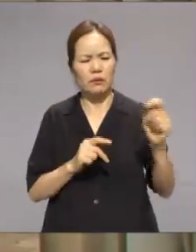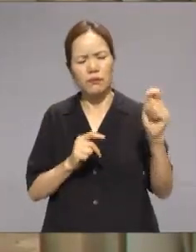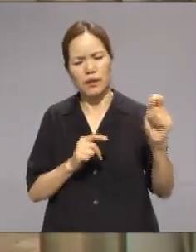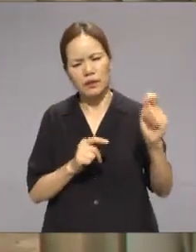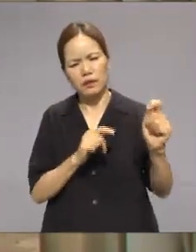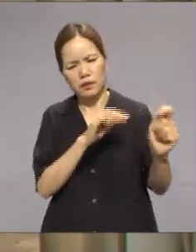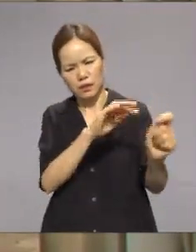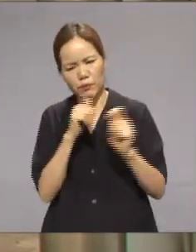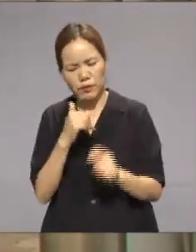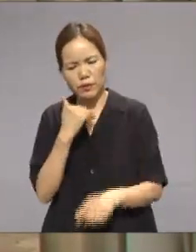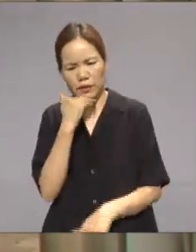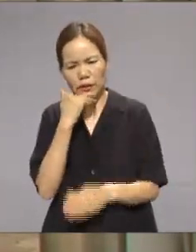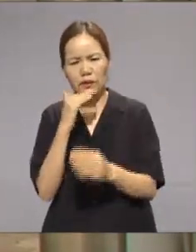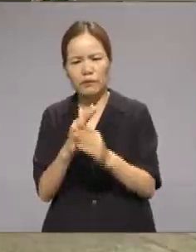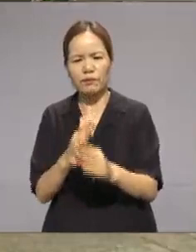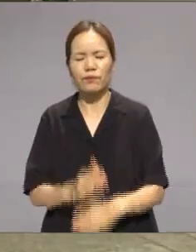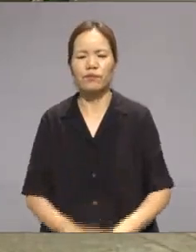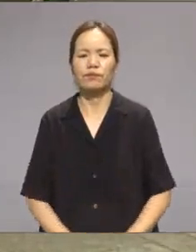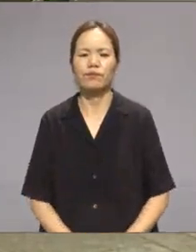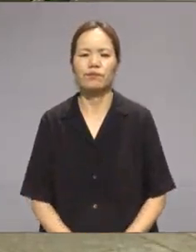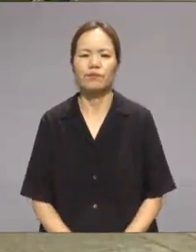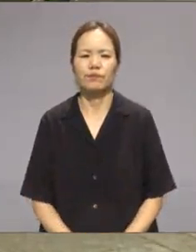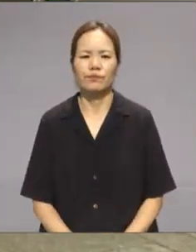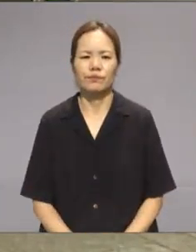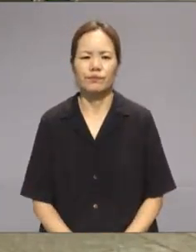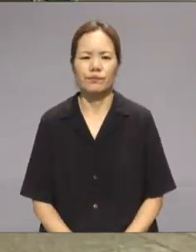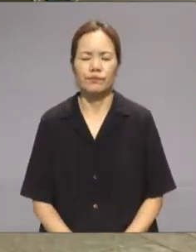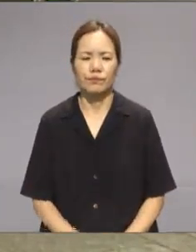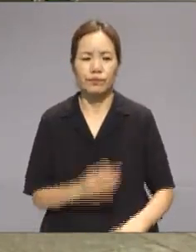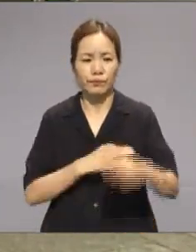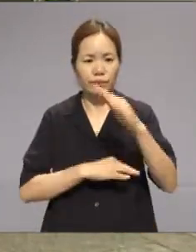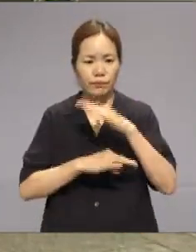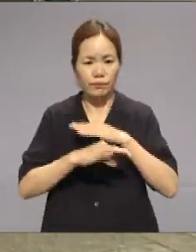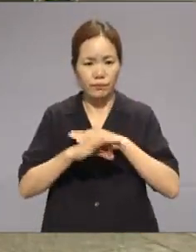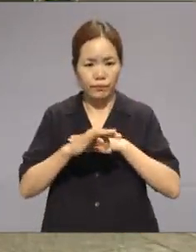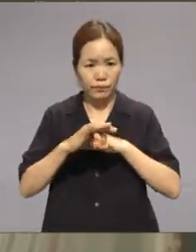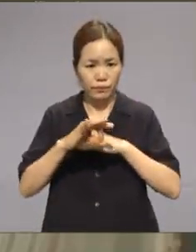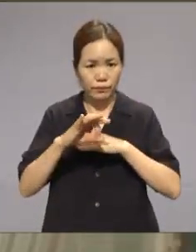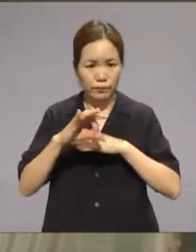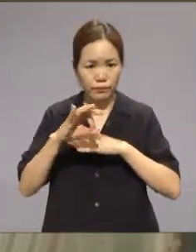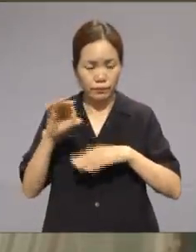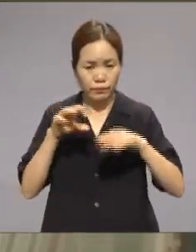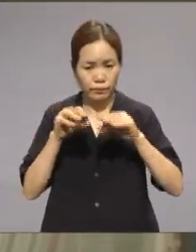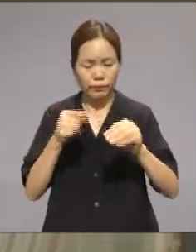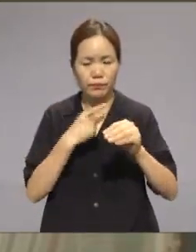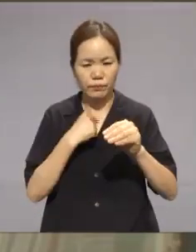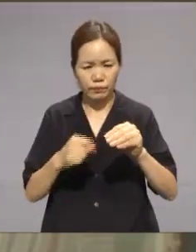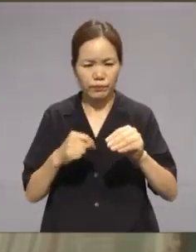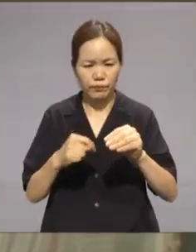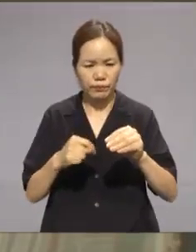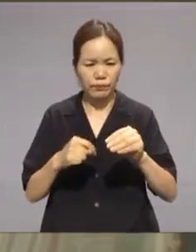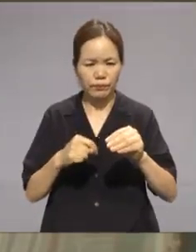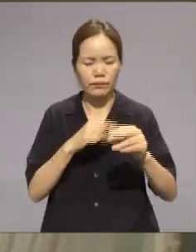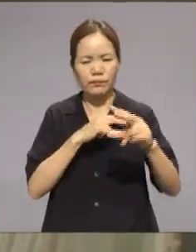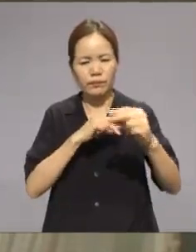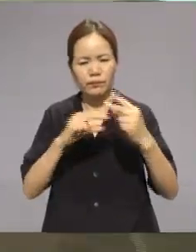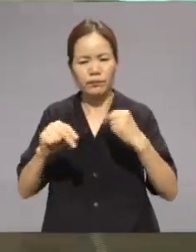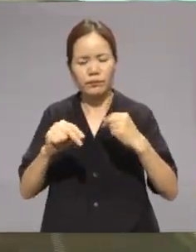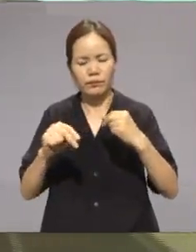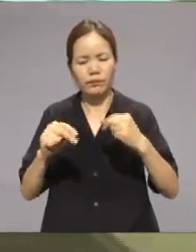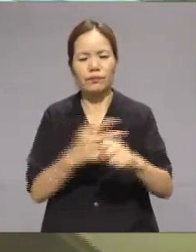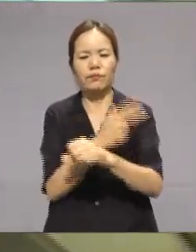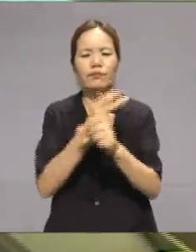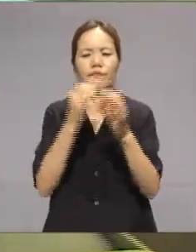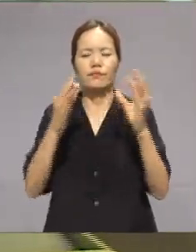택시 불러가지고 기다리고 있어요. 아침에 중단된 의정부 경전철은 7시간 만인 오후 2시